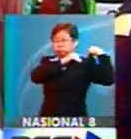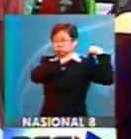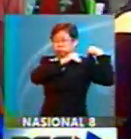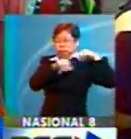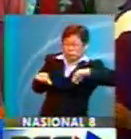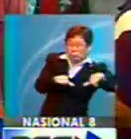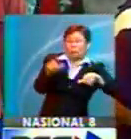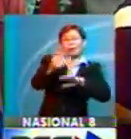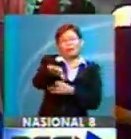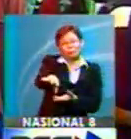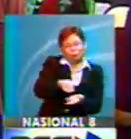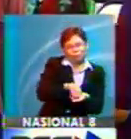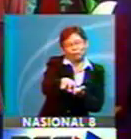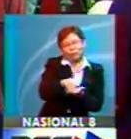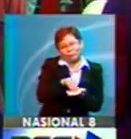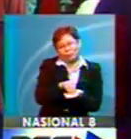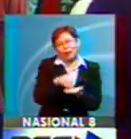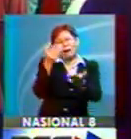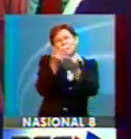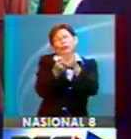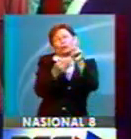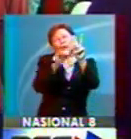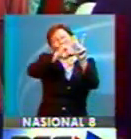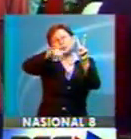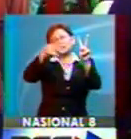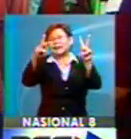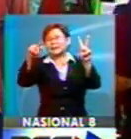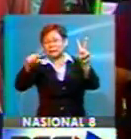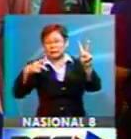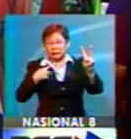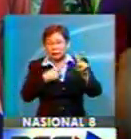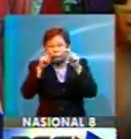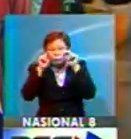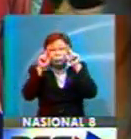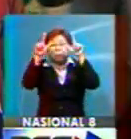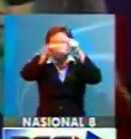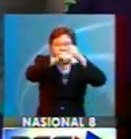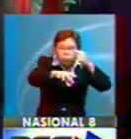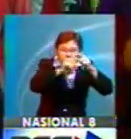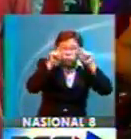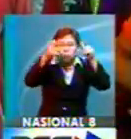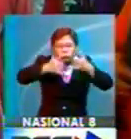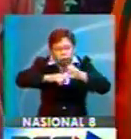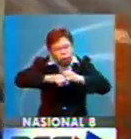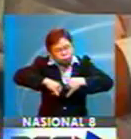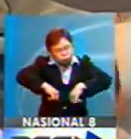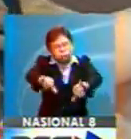bukan hanya mengutip yang hampir 2 juta kg tadi, kita juga membuat awareness yang berterusan. Itu kita punya